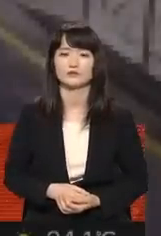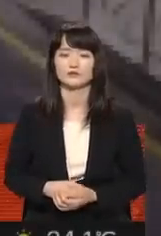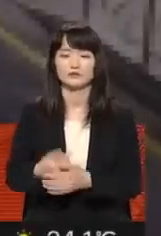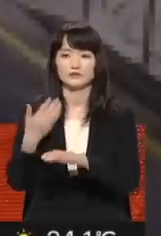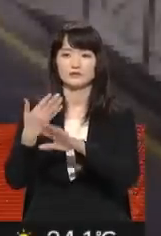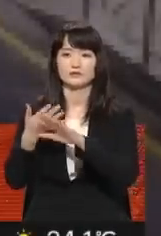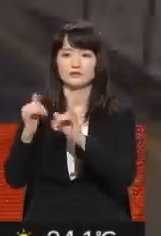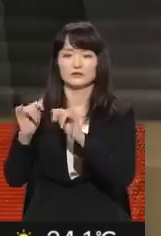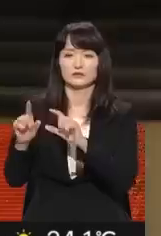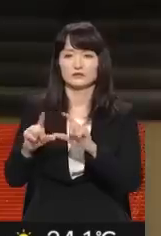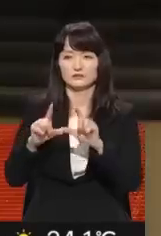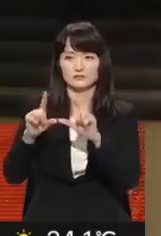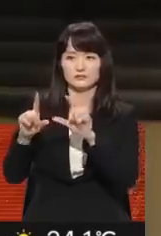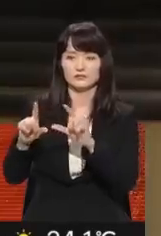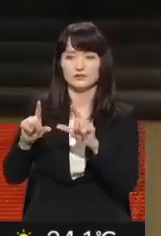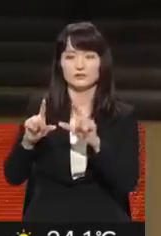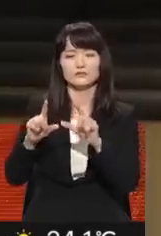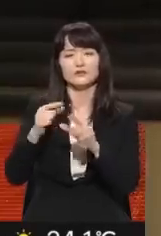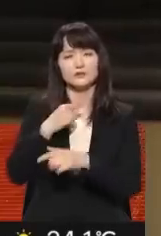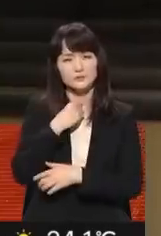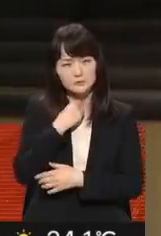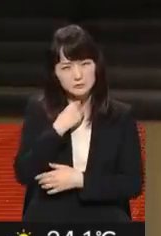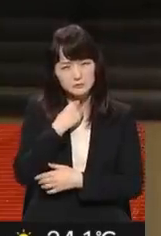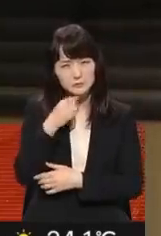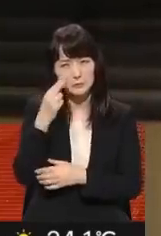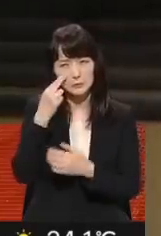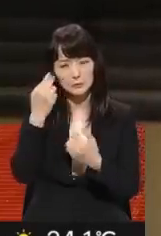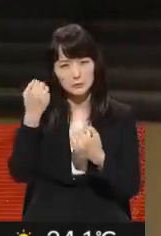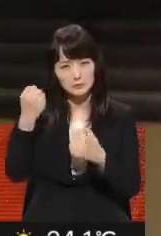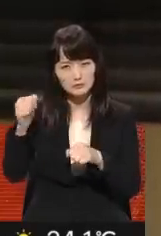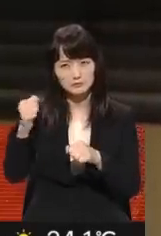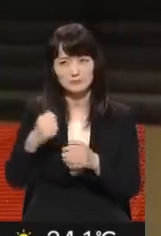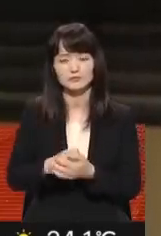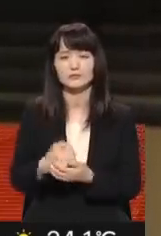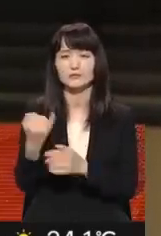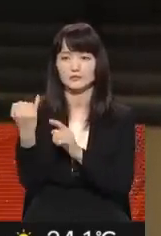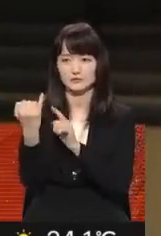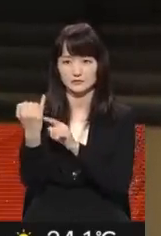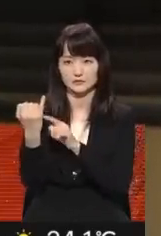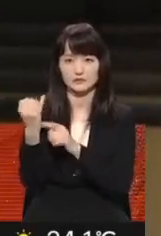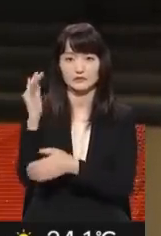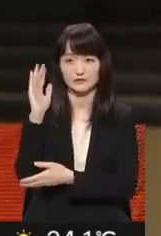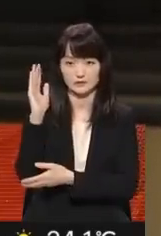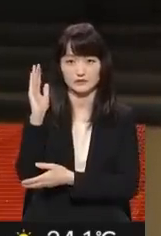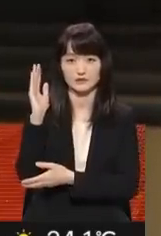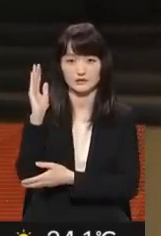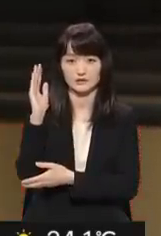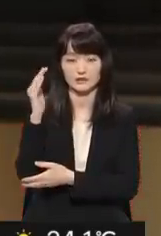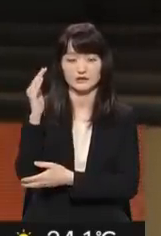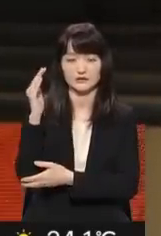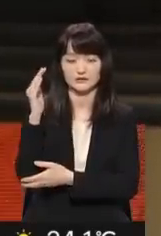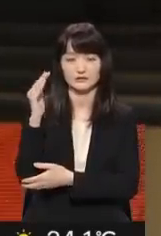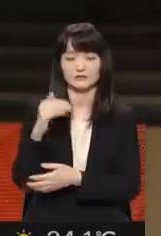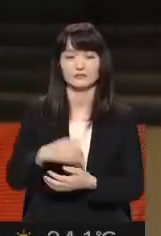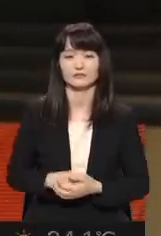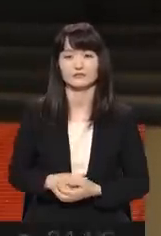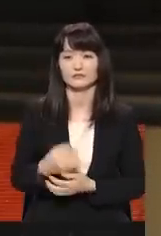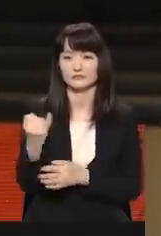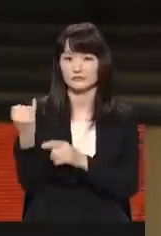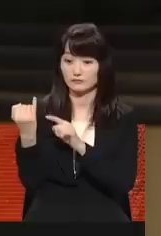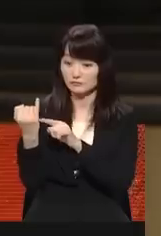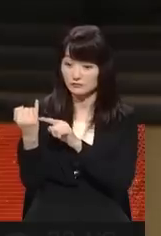사람의 삶을 살고 싶은 어떤 배우, 어떤 그 여성의 이야기를 다룬 그 영화인데요. 그